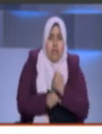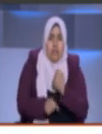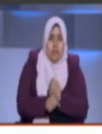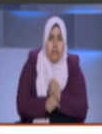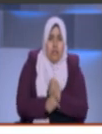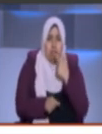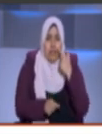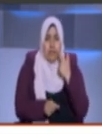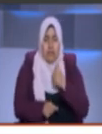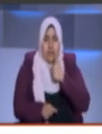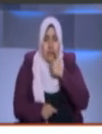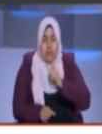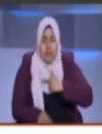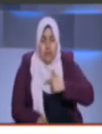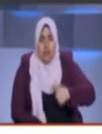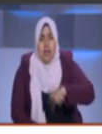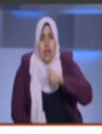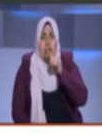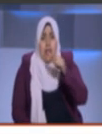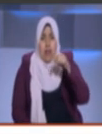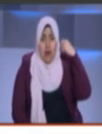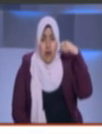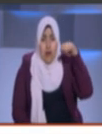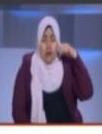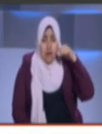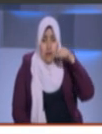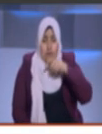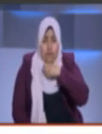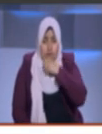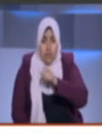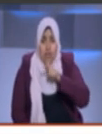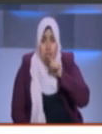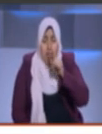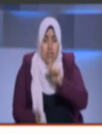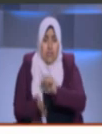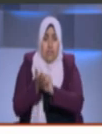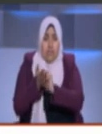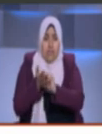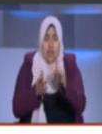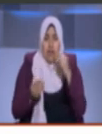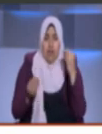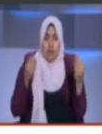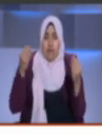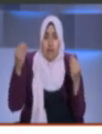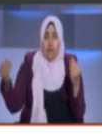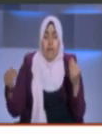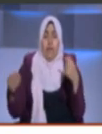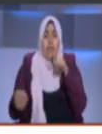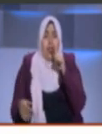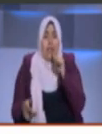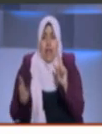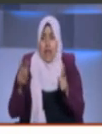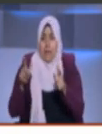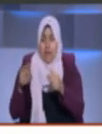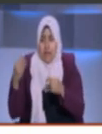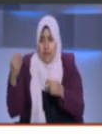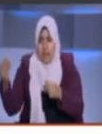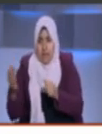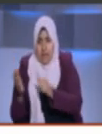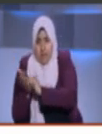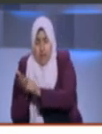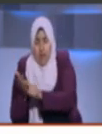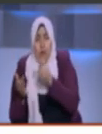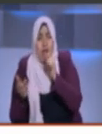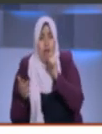إيف لوردوريون الحقيقة وجه رسالة للطرفين، وجه رسالة للولايات المتحدة الأمريكية